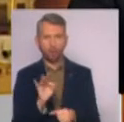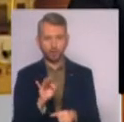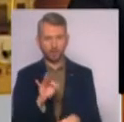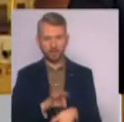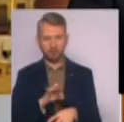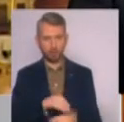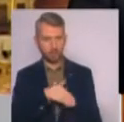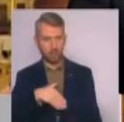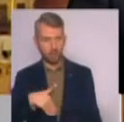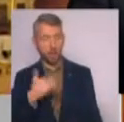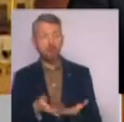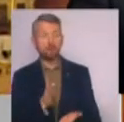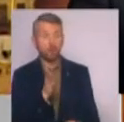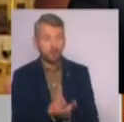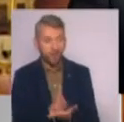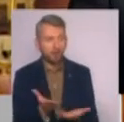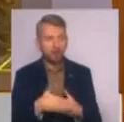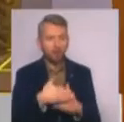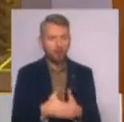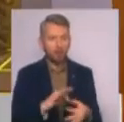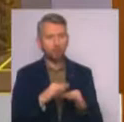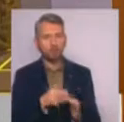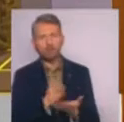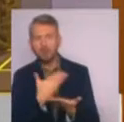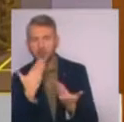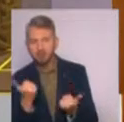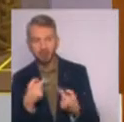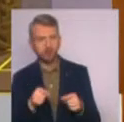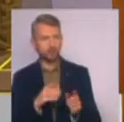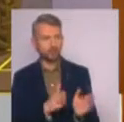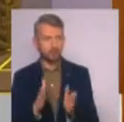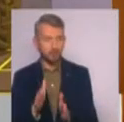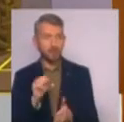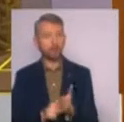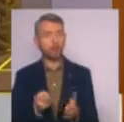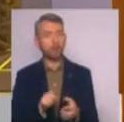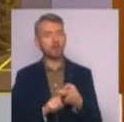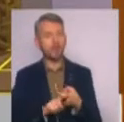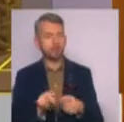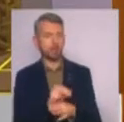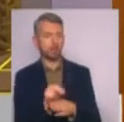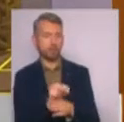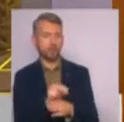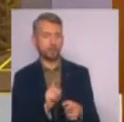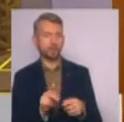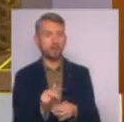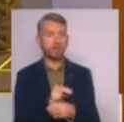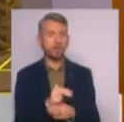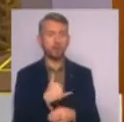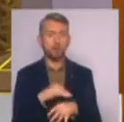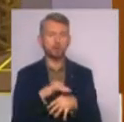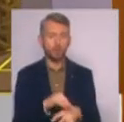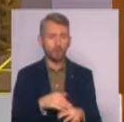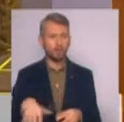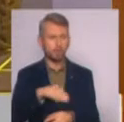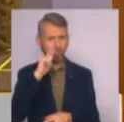якій стадії, чи є ускладнення з боку інших систем, і від цього залежить лікування. Лікування в нас проводиться в